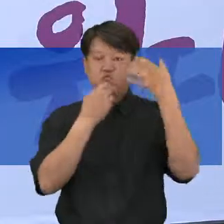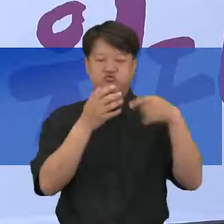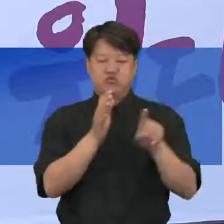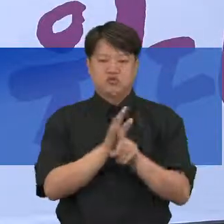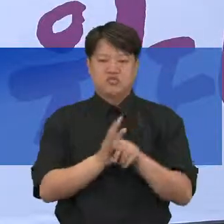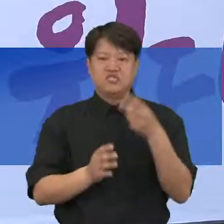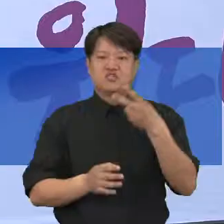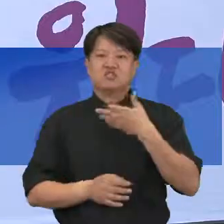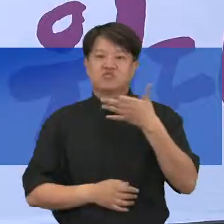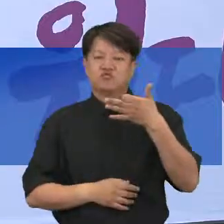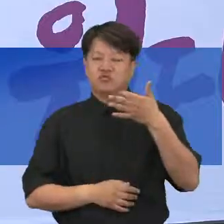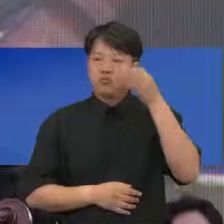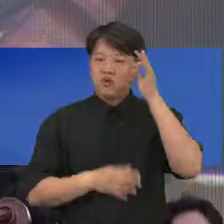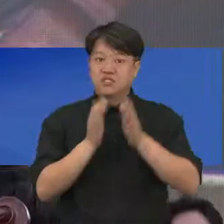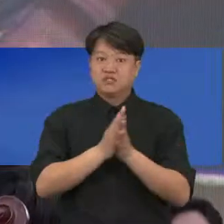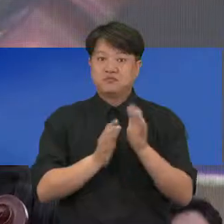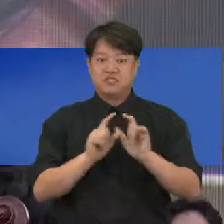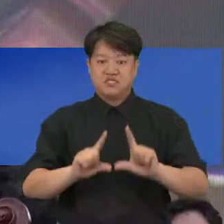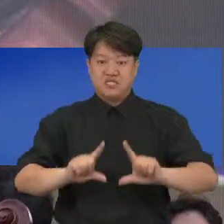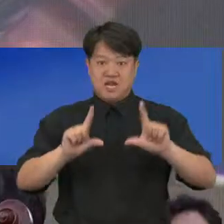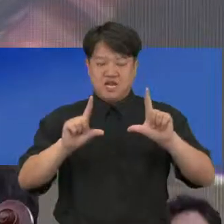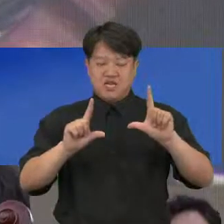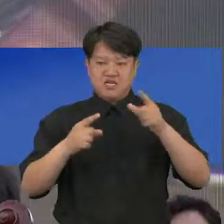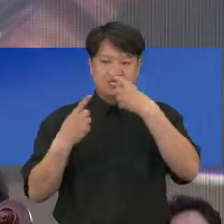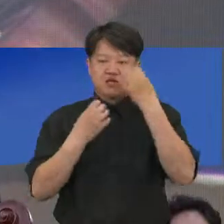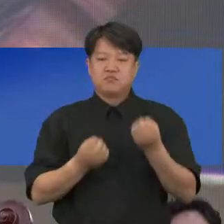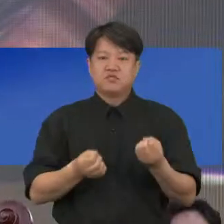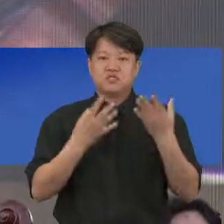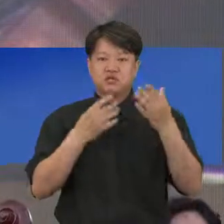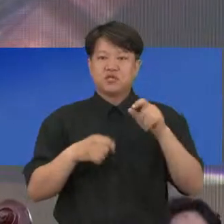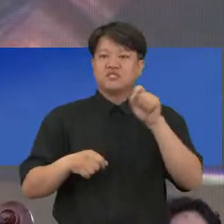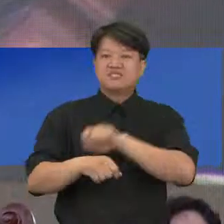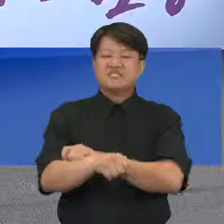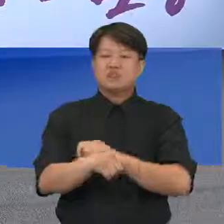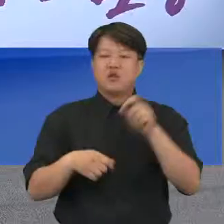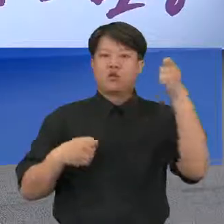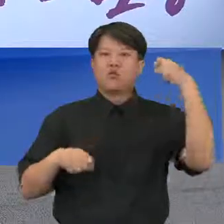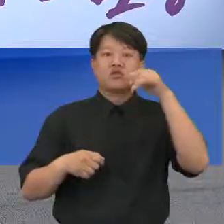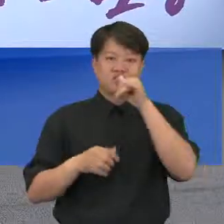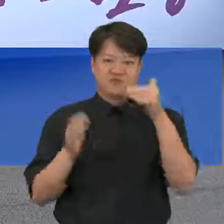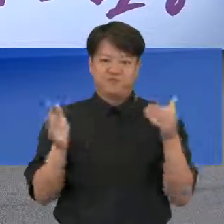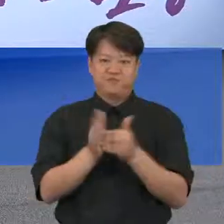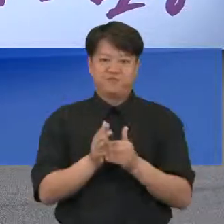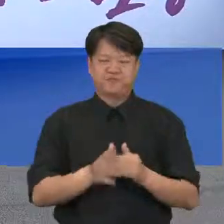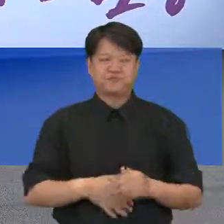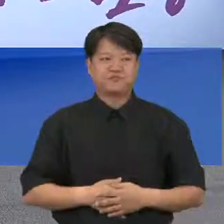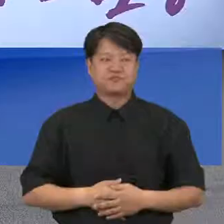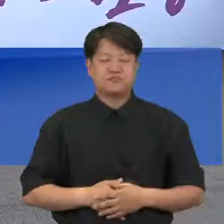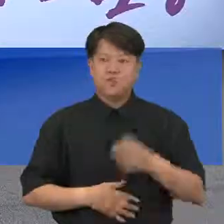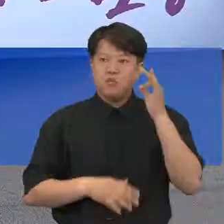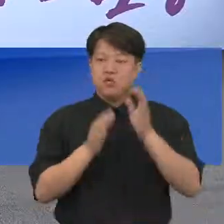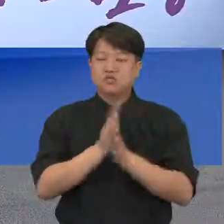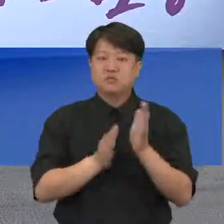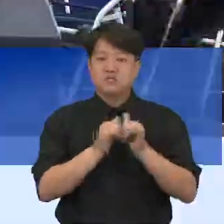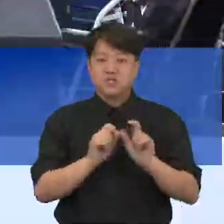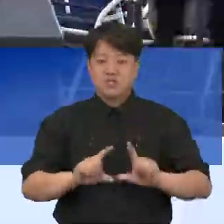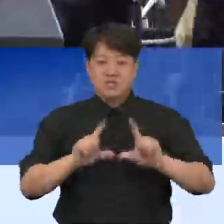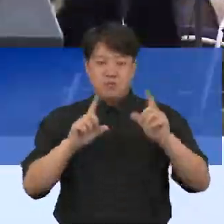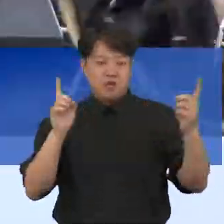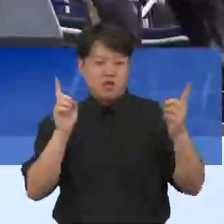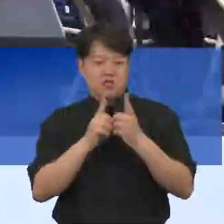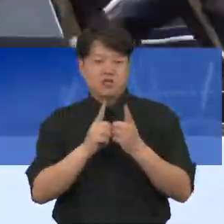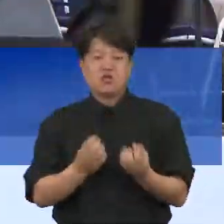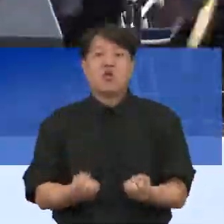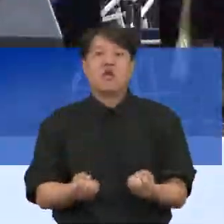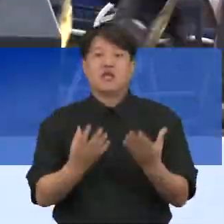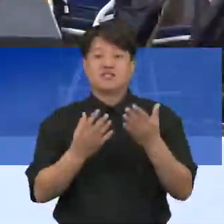기념하고자 2019 포항 시민의 날 기념식 및 포항 시민사랑 특별 콘서트를 개최했습니다. 포항 시민의 날을 맞아 열린